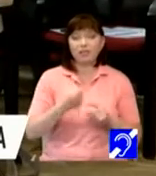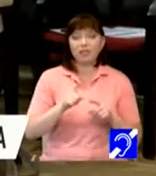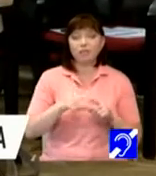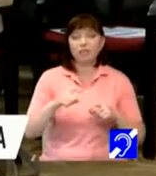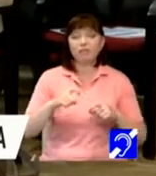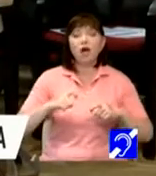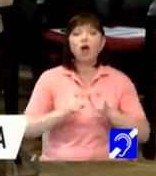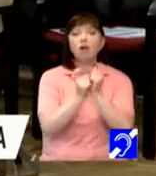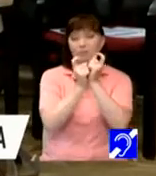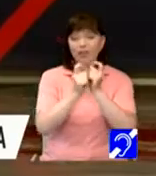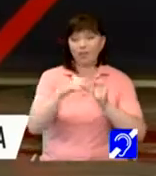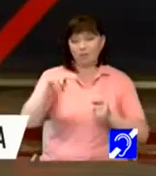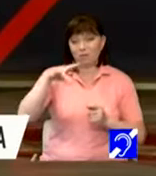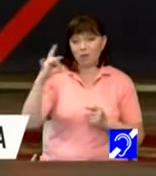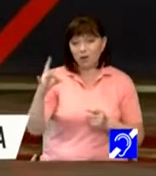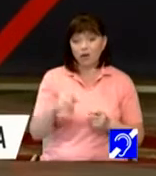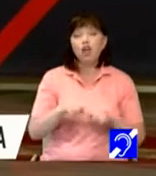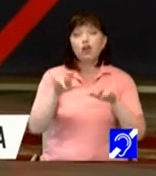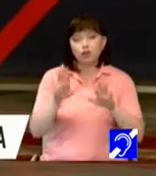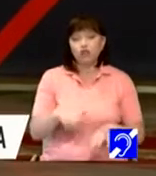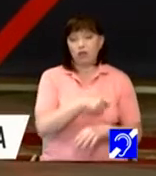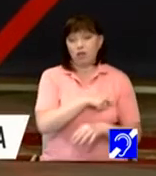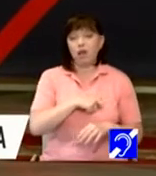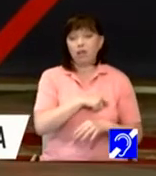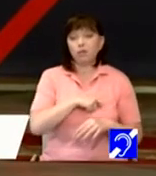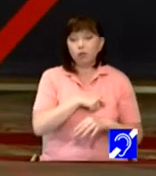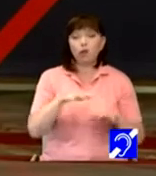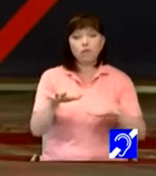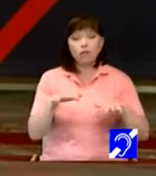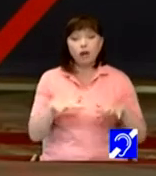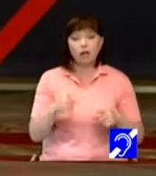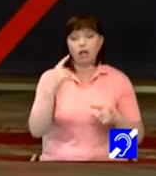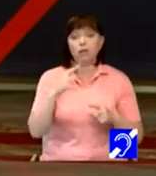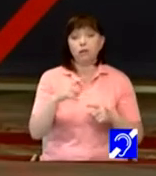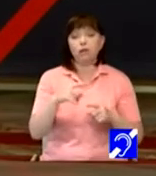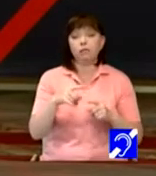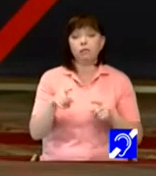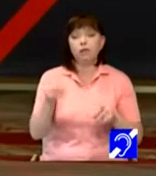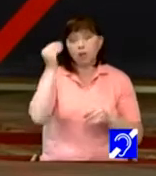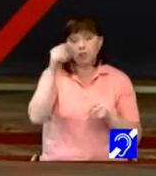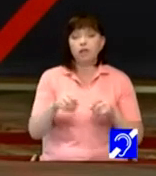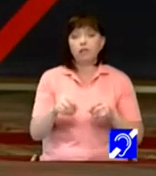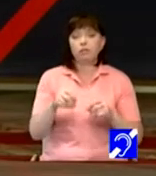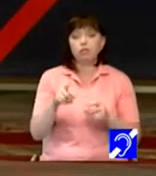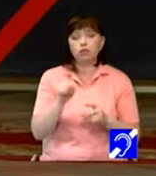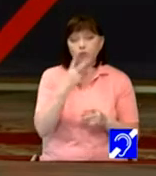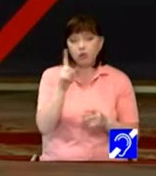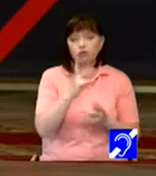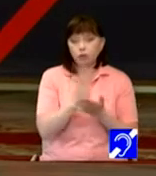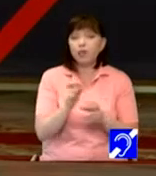înghețat, decizia Parlamentului este clară. Sunt sigur că s-au luat în considerare toate riscurile și s-a văzut